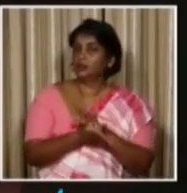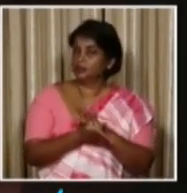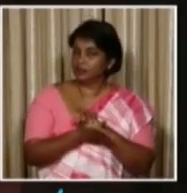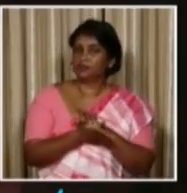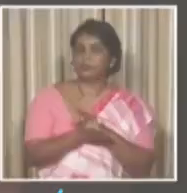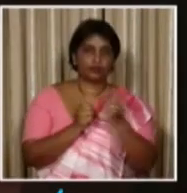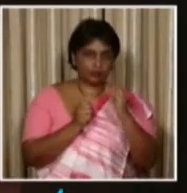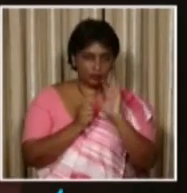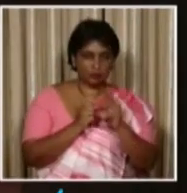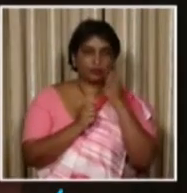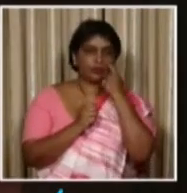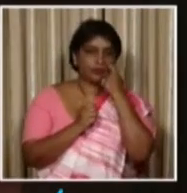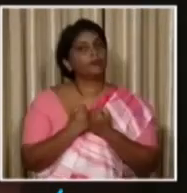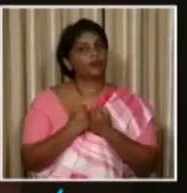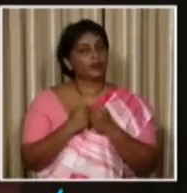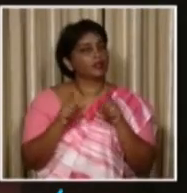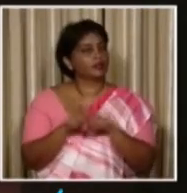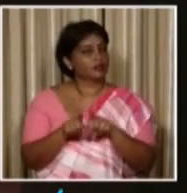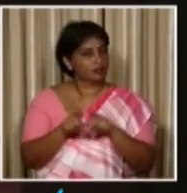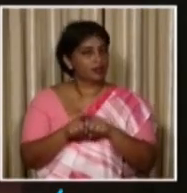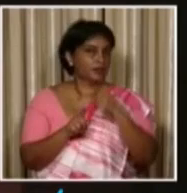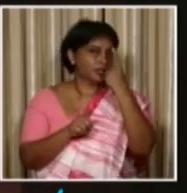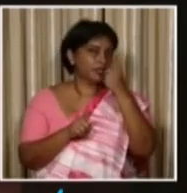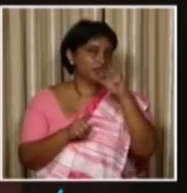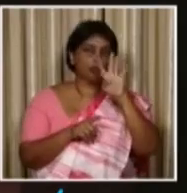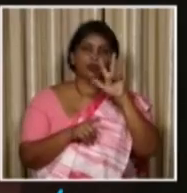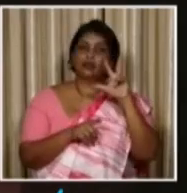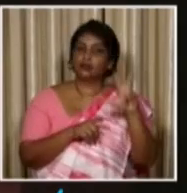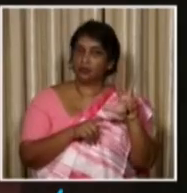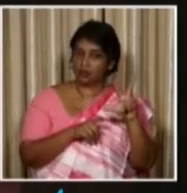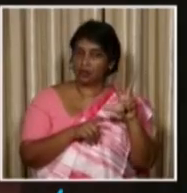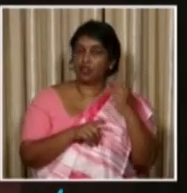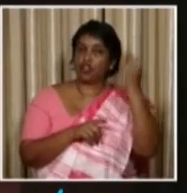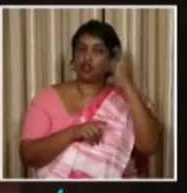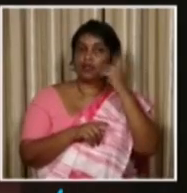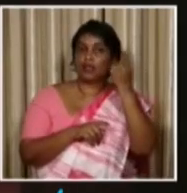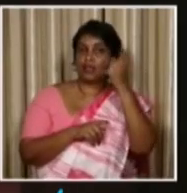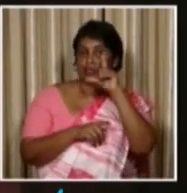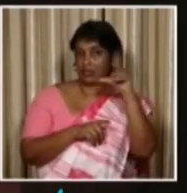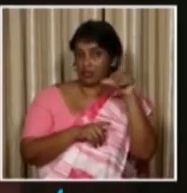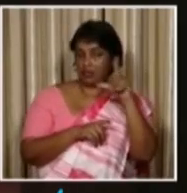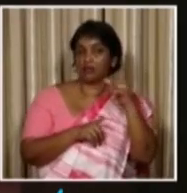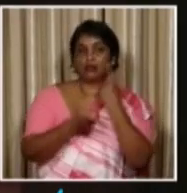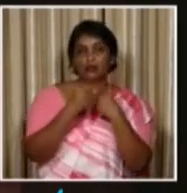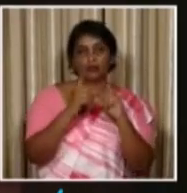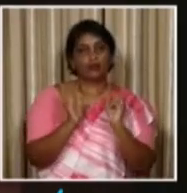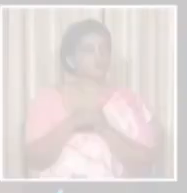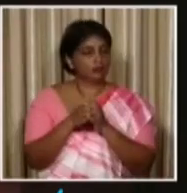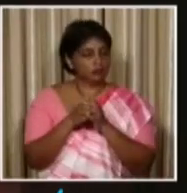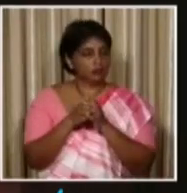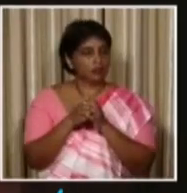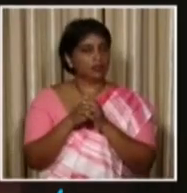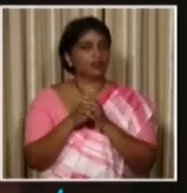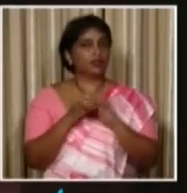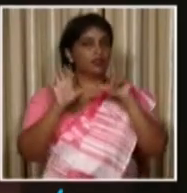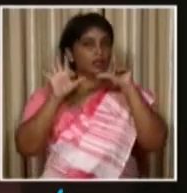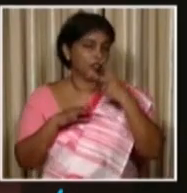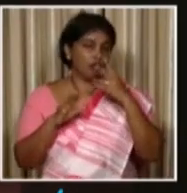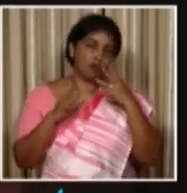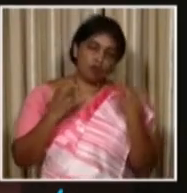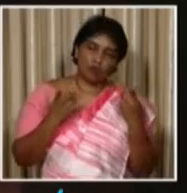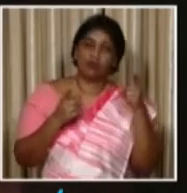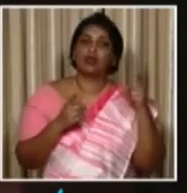අපි කටයුතු කරනවා. ඒ වගේම 1948 අංක 17 දරන පරීක්ෂණ කොමිෂන් සභා පනතේ 72 සහ